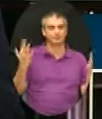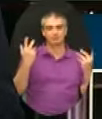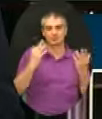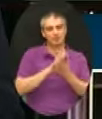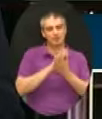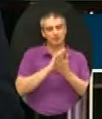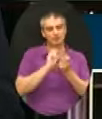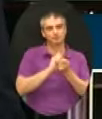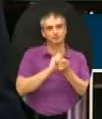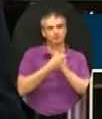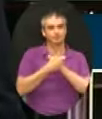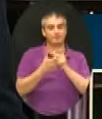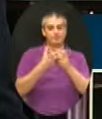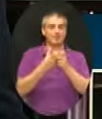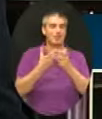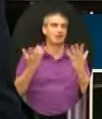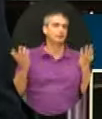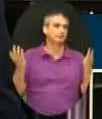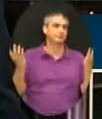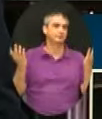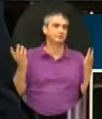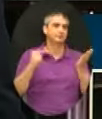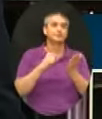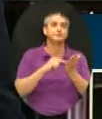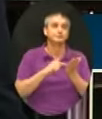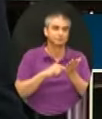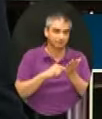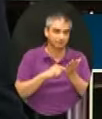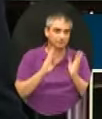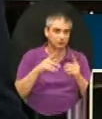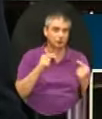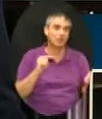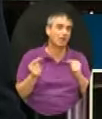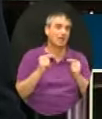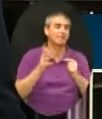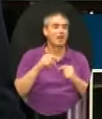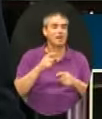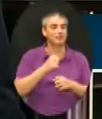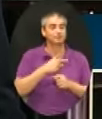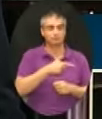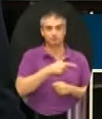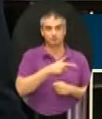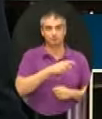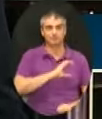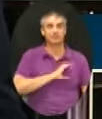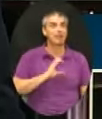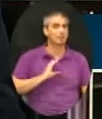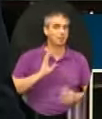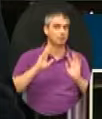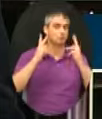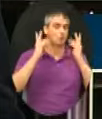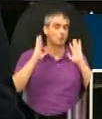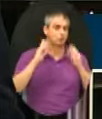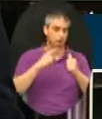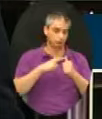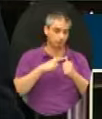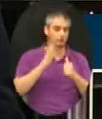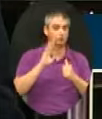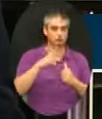כשהופכים מפלגה. בגלל זה יש גם קרב על הסנאט, שזה מאוד חשוב.